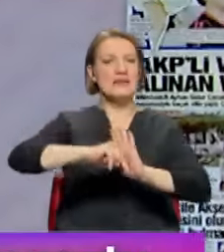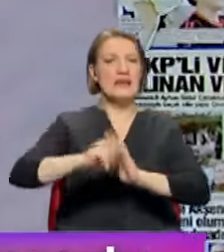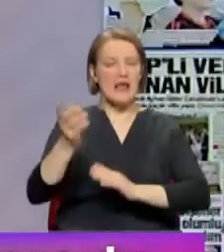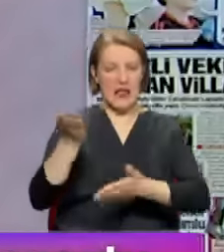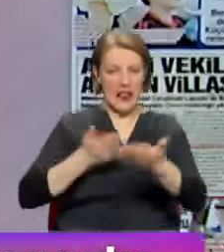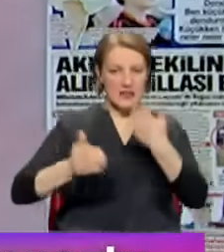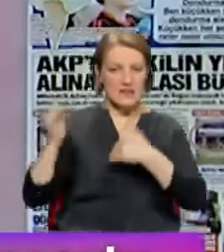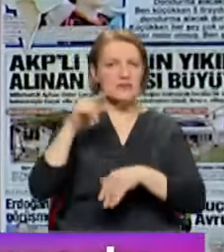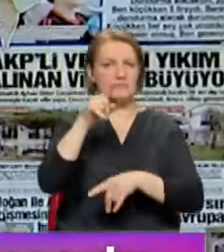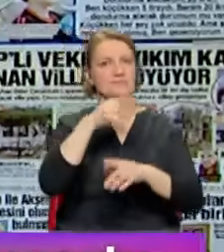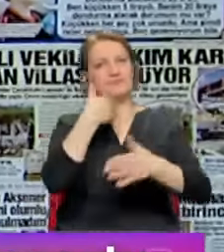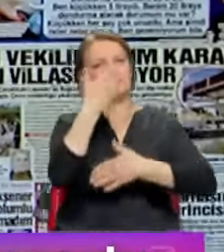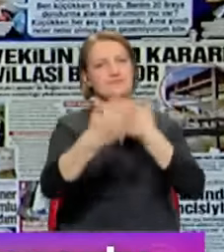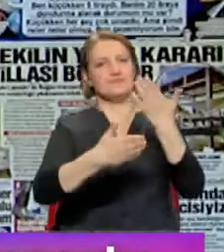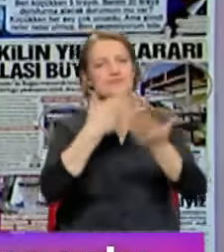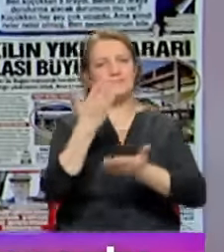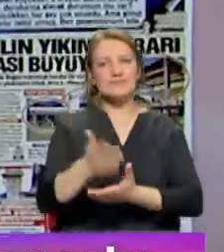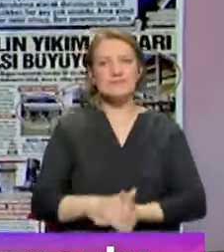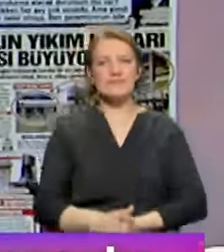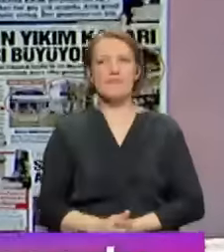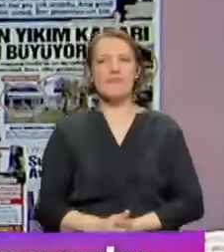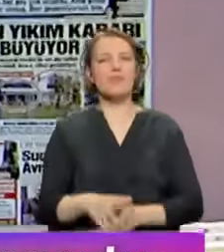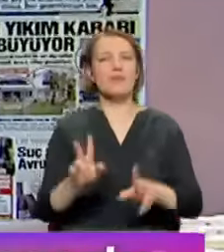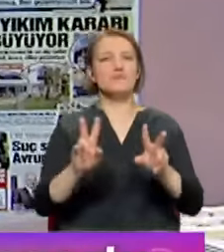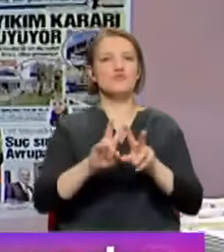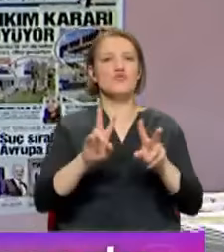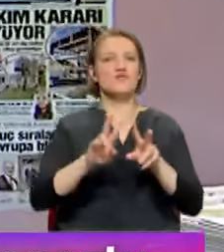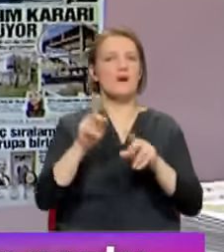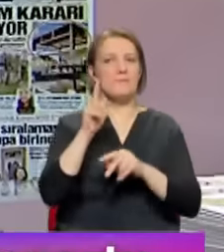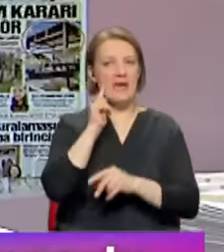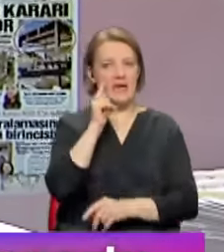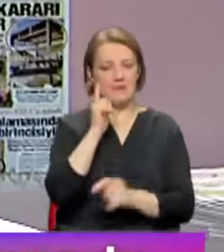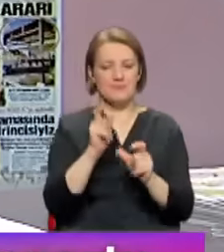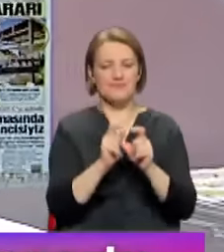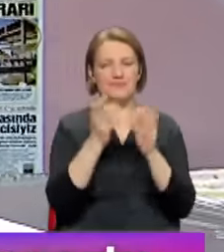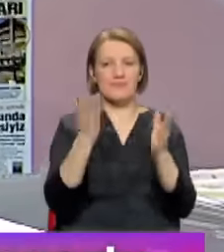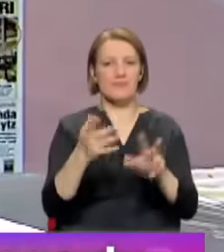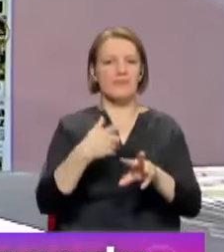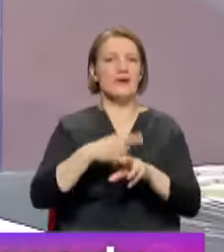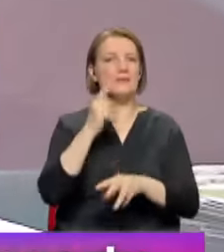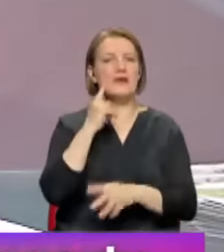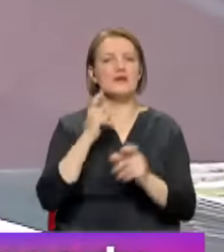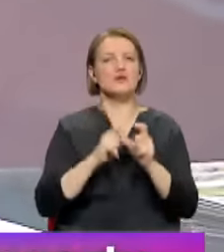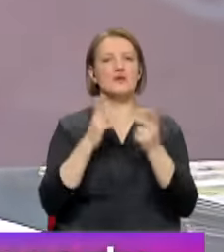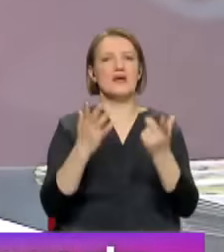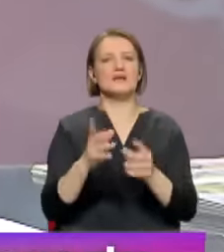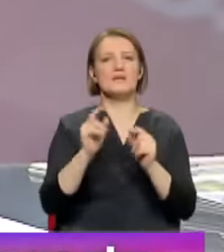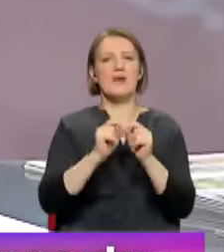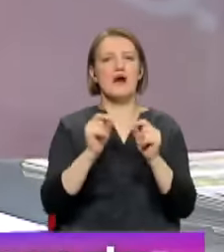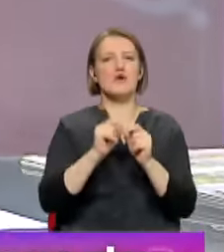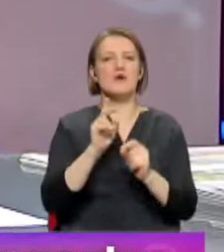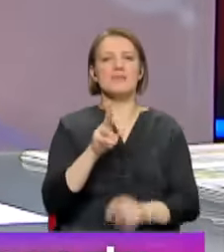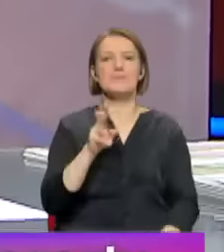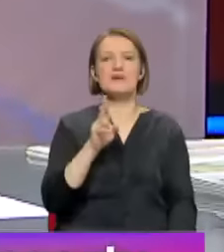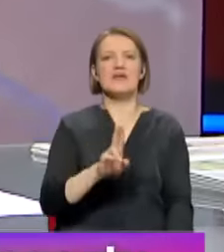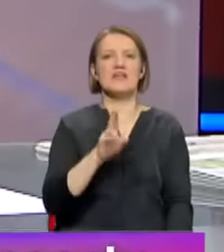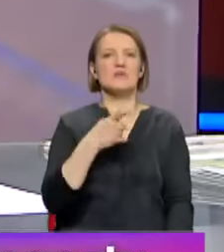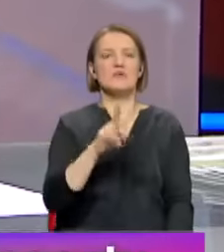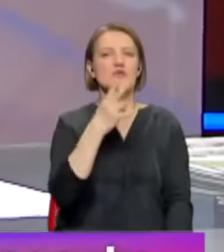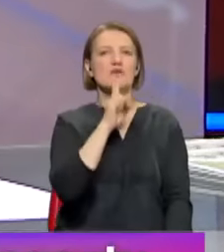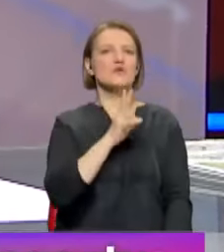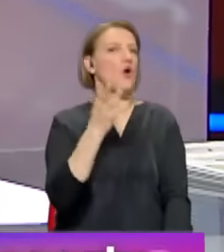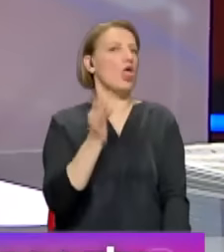geldikçe sizlere de anlatacağız, aktaracağız. Mustafa Ako'ya günaydın diyelim. Ersin Bey, Bağkur primi 7200